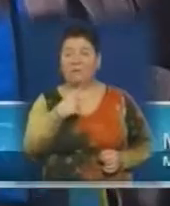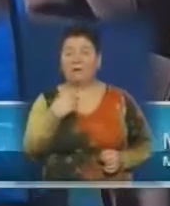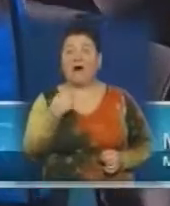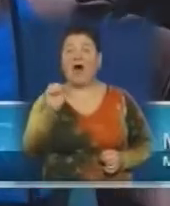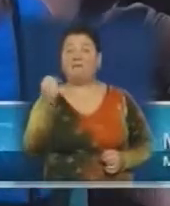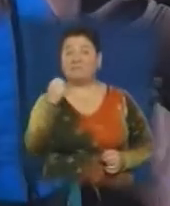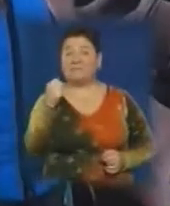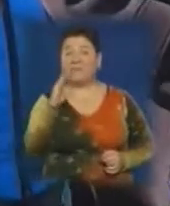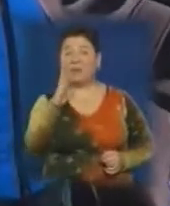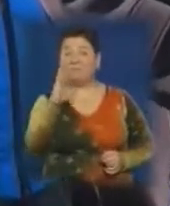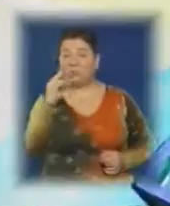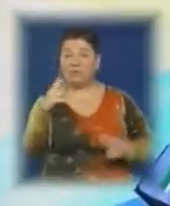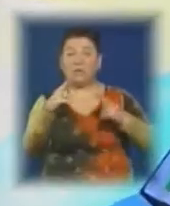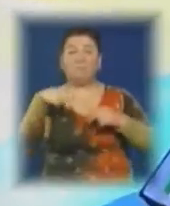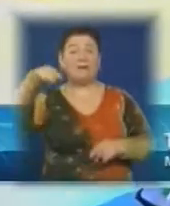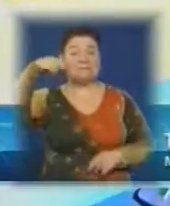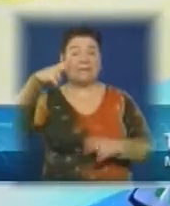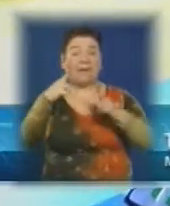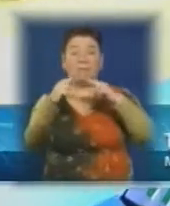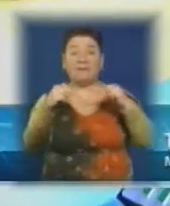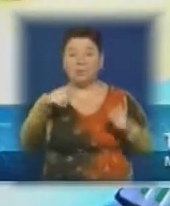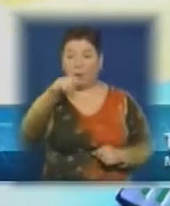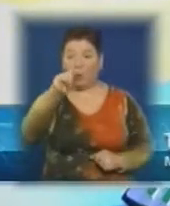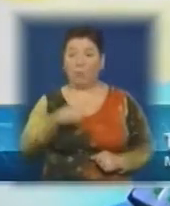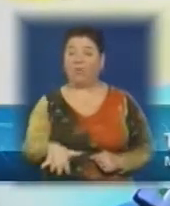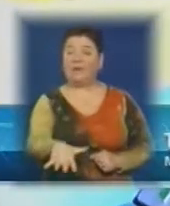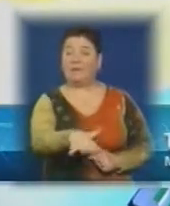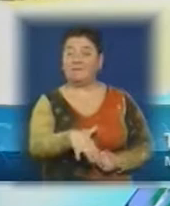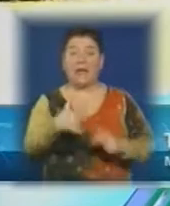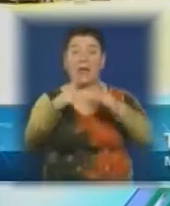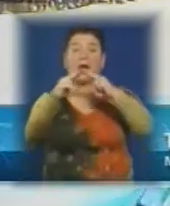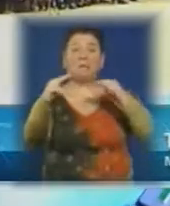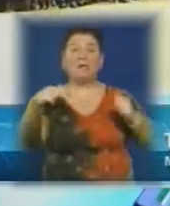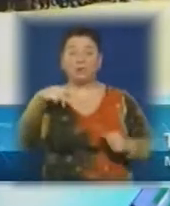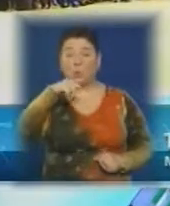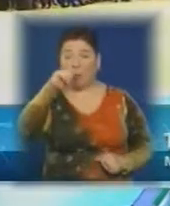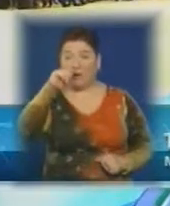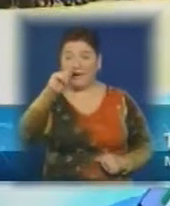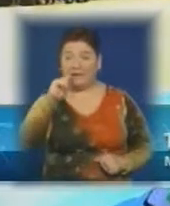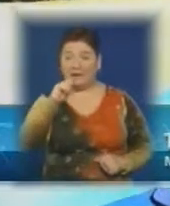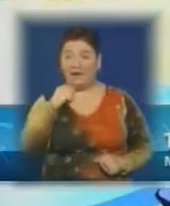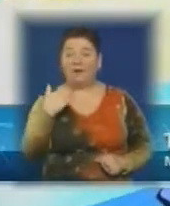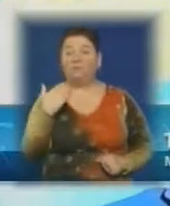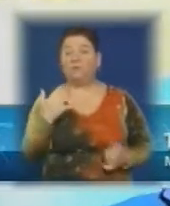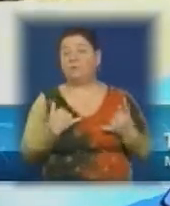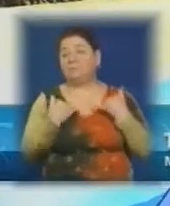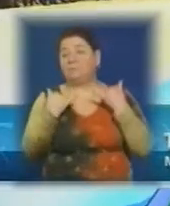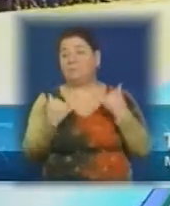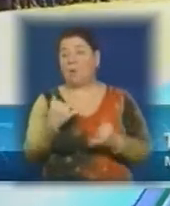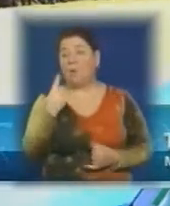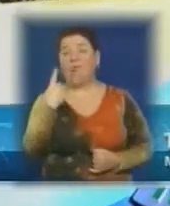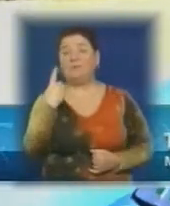Волошин – президент Карпатської України. Августин Волошин – це президент Карпатської України. Вона проіснувала один день,